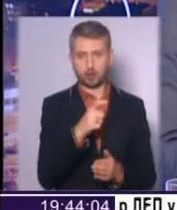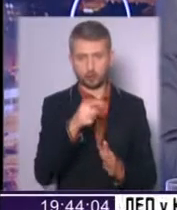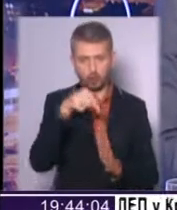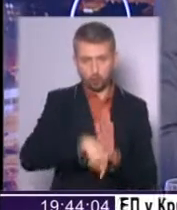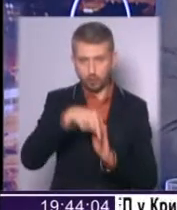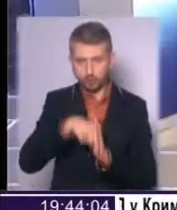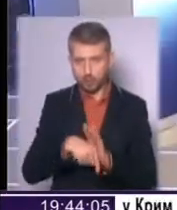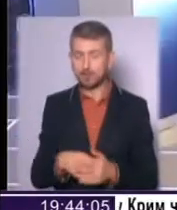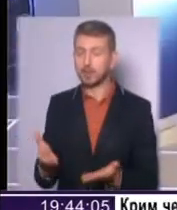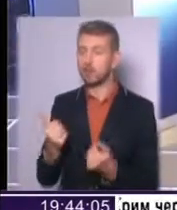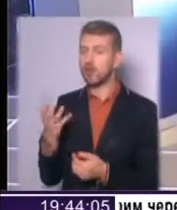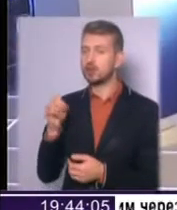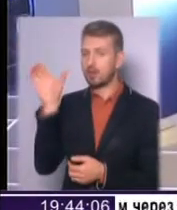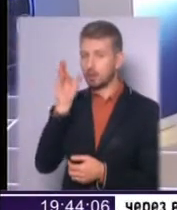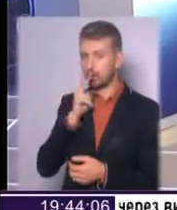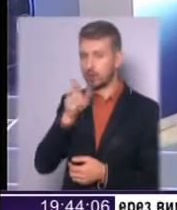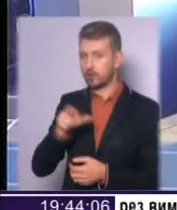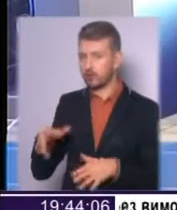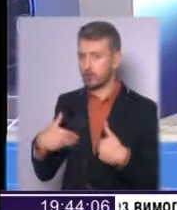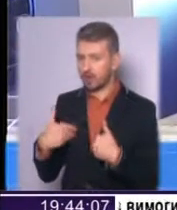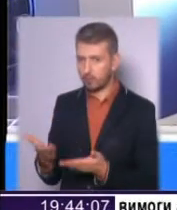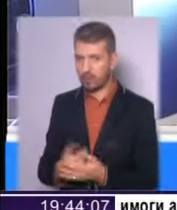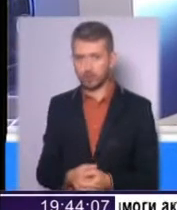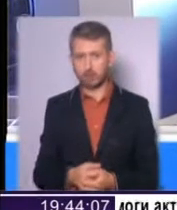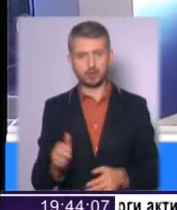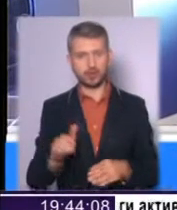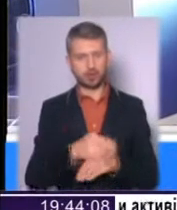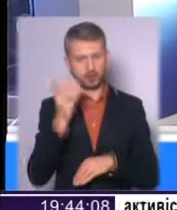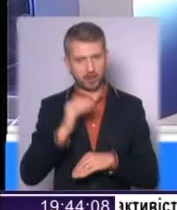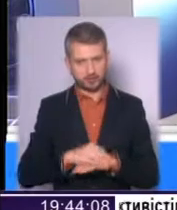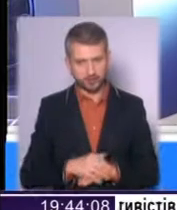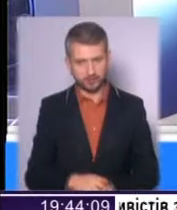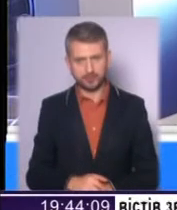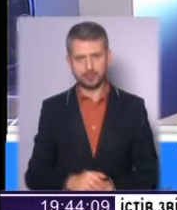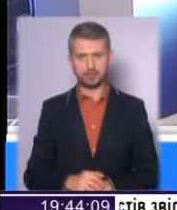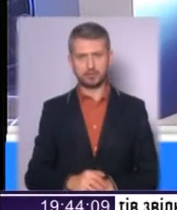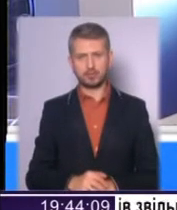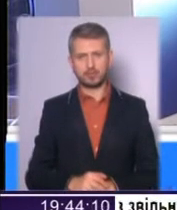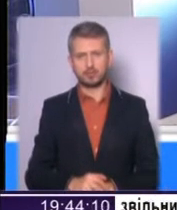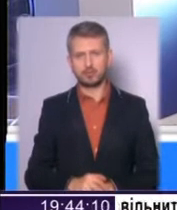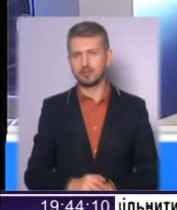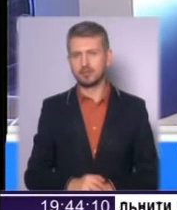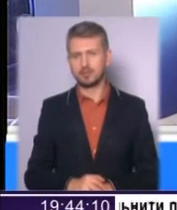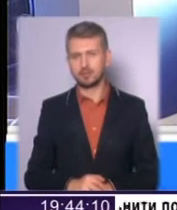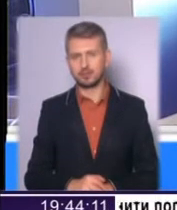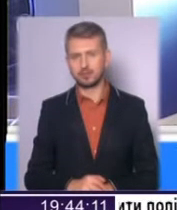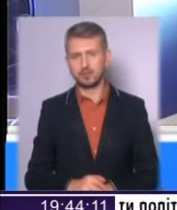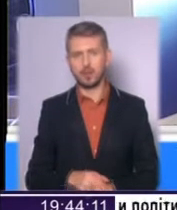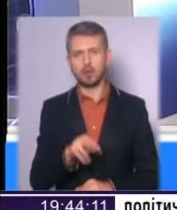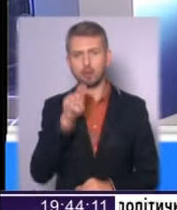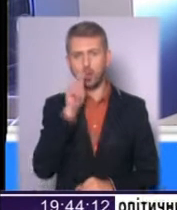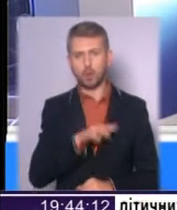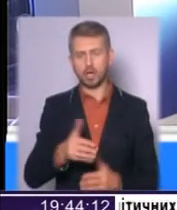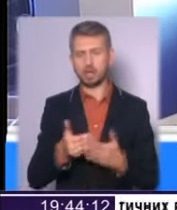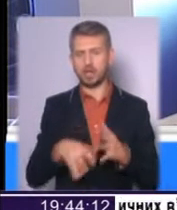падіння видобутку природнього газу. Чому? Та тому, що таку ренту вони не витягують. Просто на ті самі іноземні компанії, вони